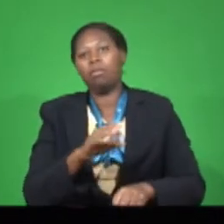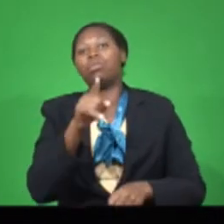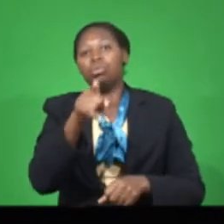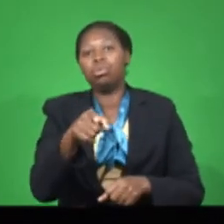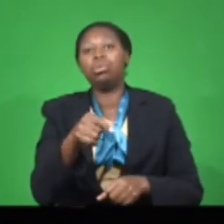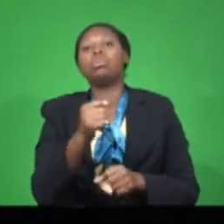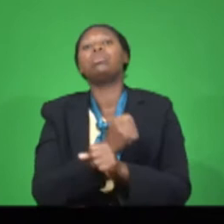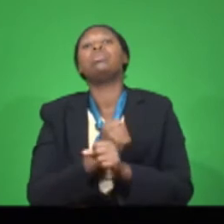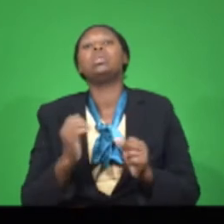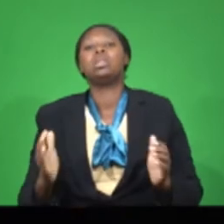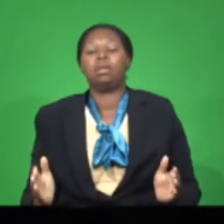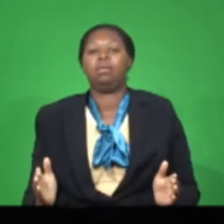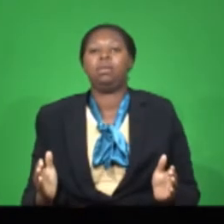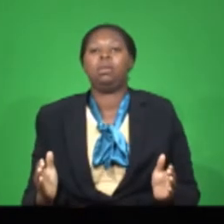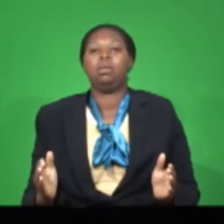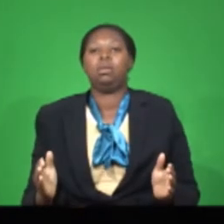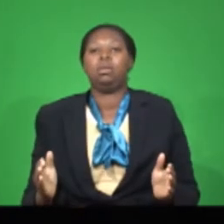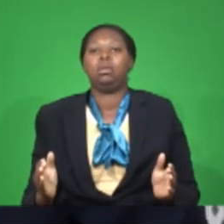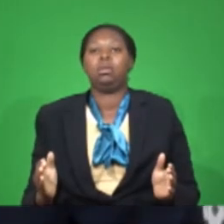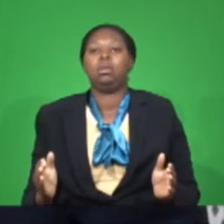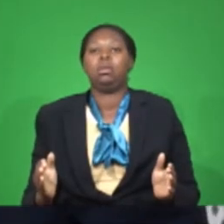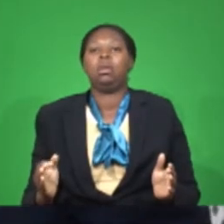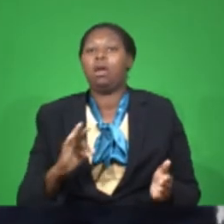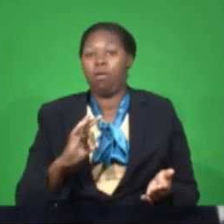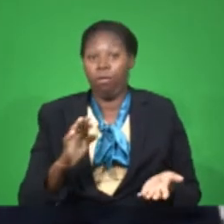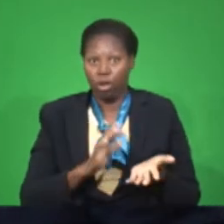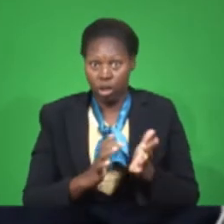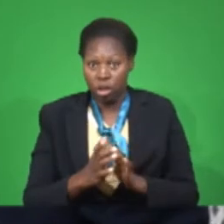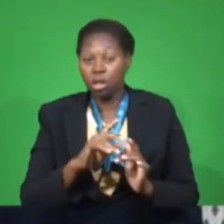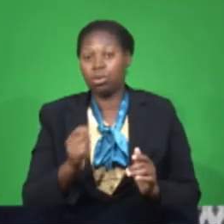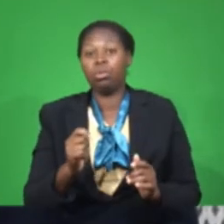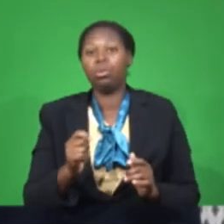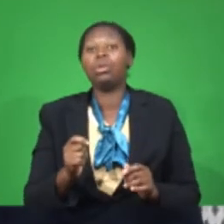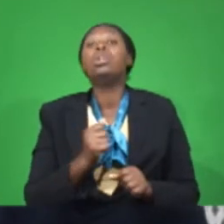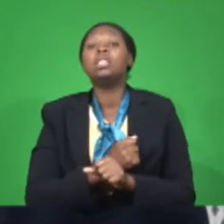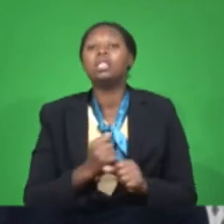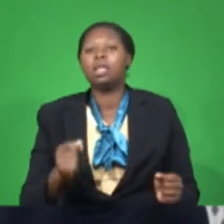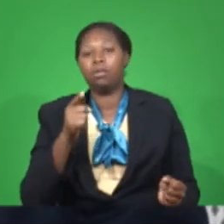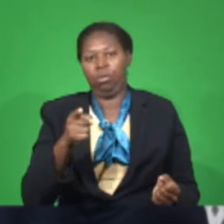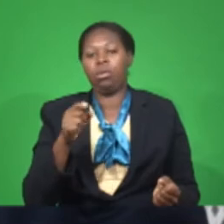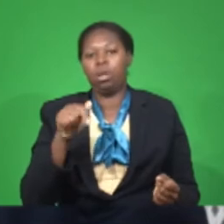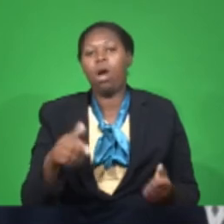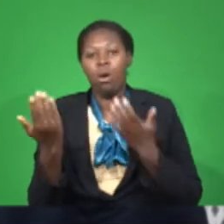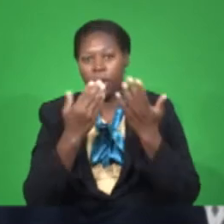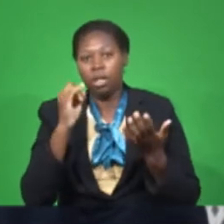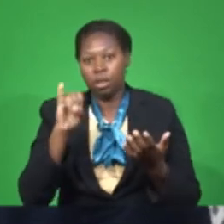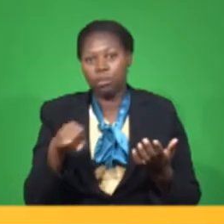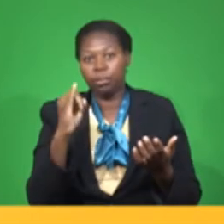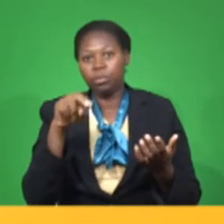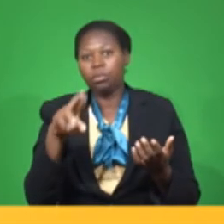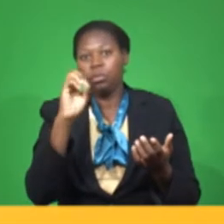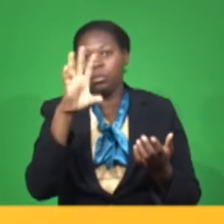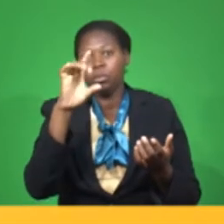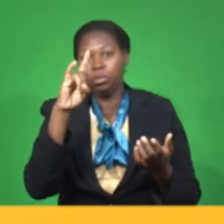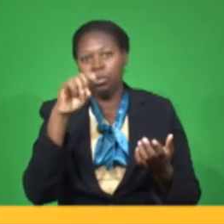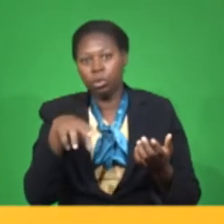Joshua Joshua 2 verse 1 Joshua 2 verse 1 right ukubva waibatanidza namateo 1 verse 5